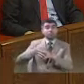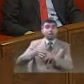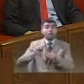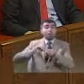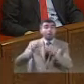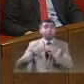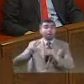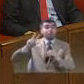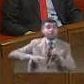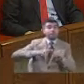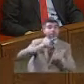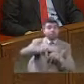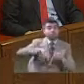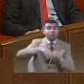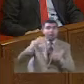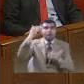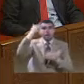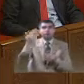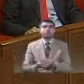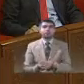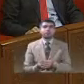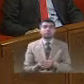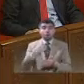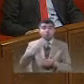الحقيقية خدمة لأهداف السوق.